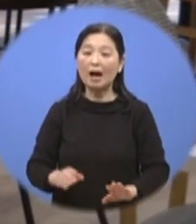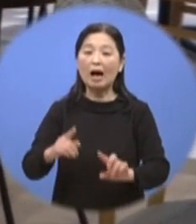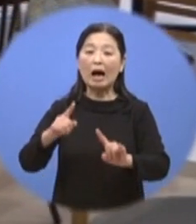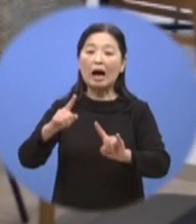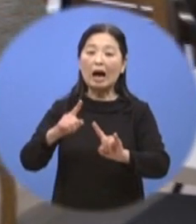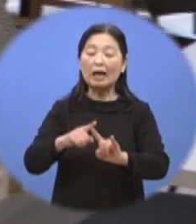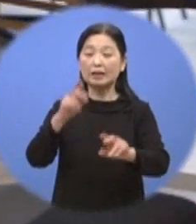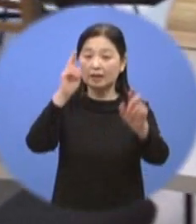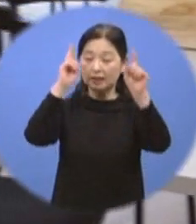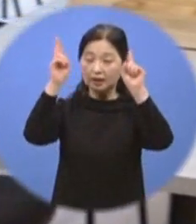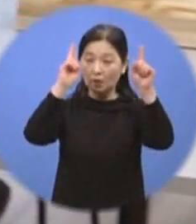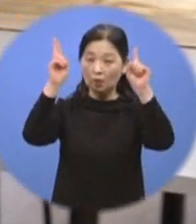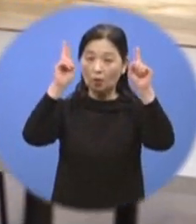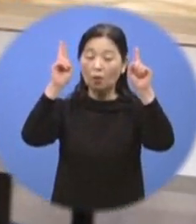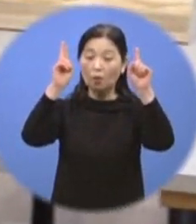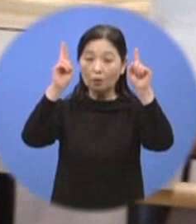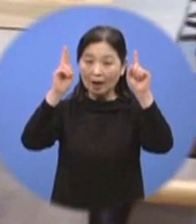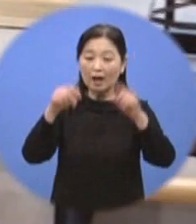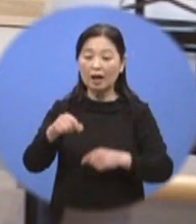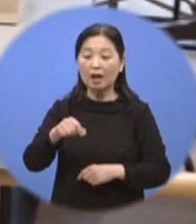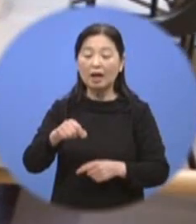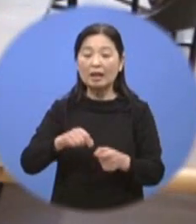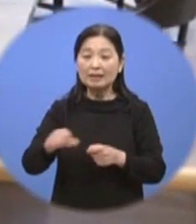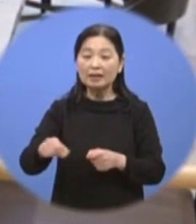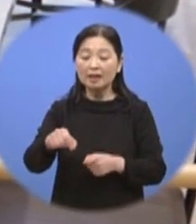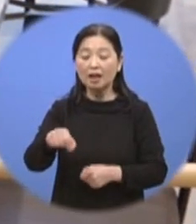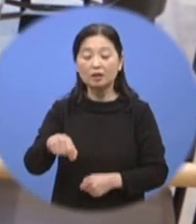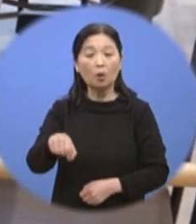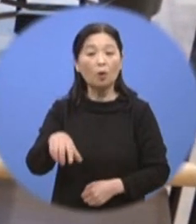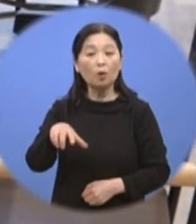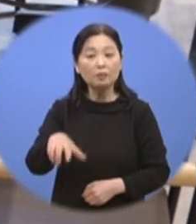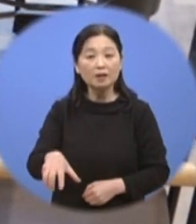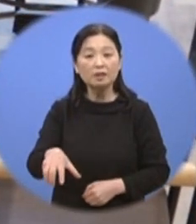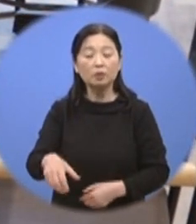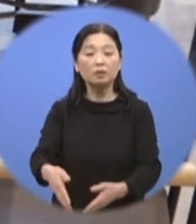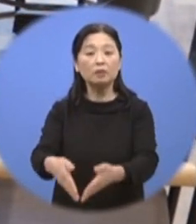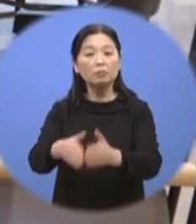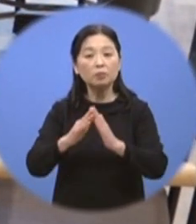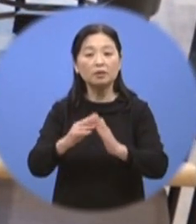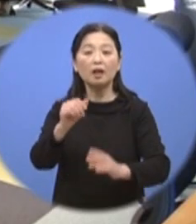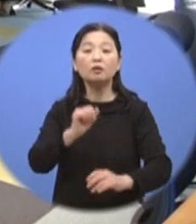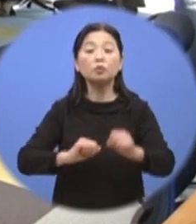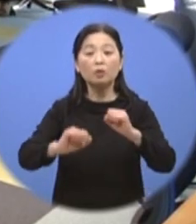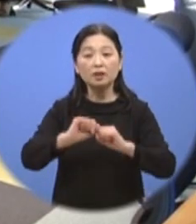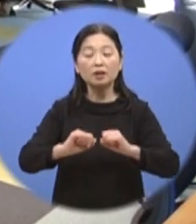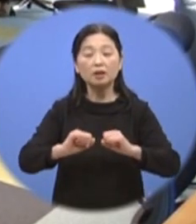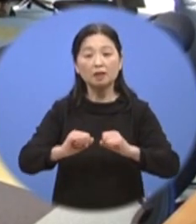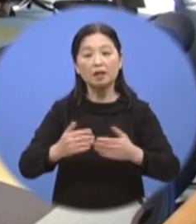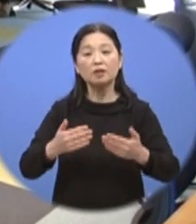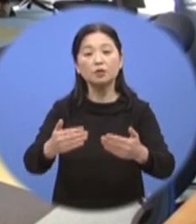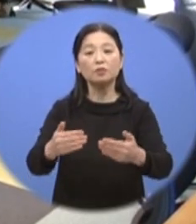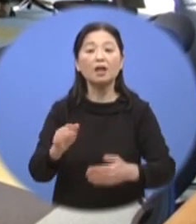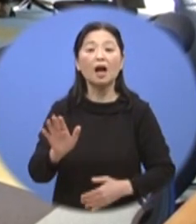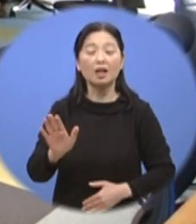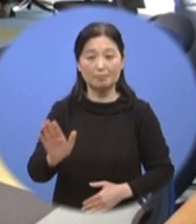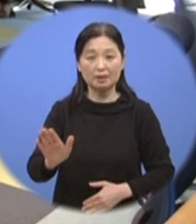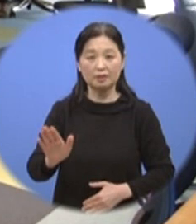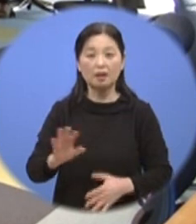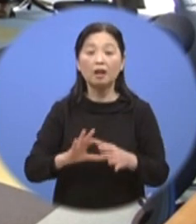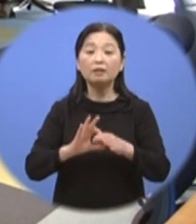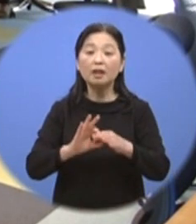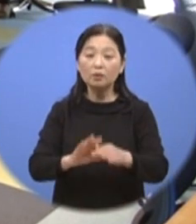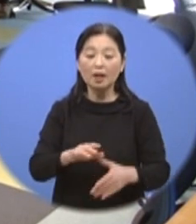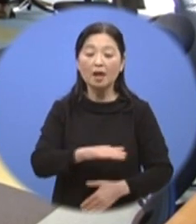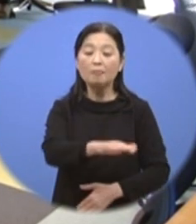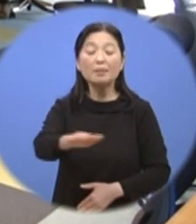はサテライトオフィスをこの地域に作ろうという動きが随分盛んになってまいりました。したがって皆さんがワーケーション